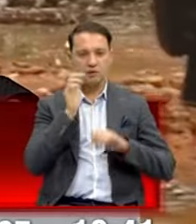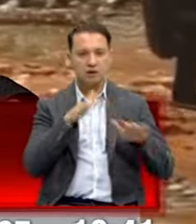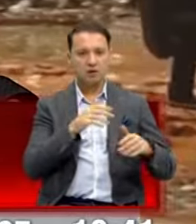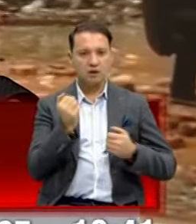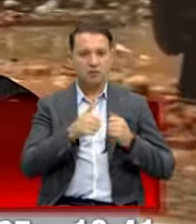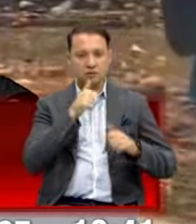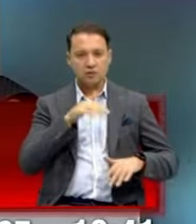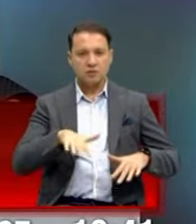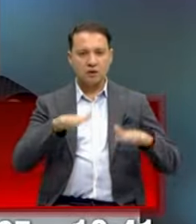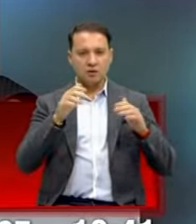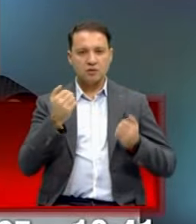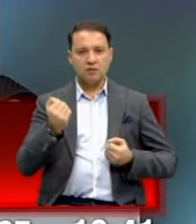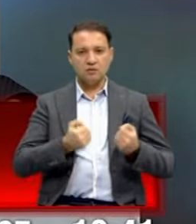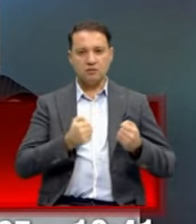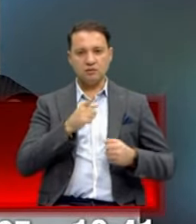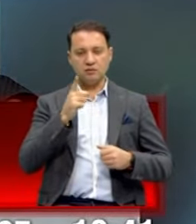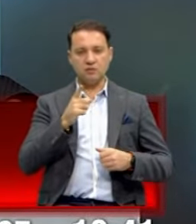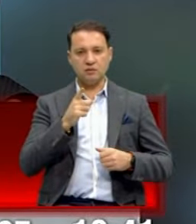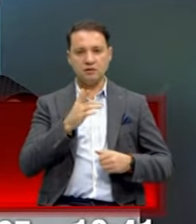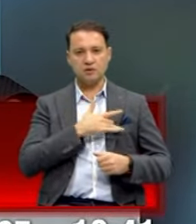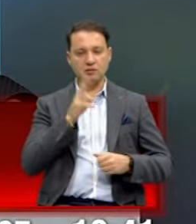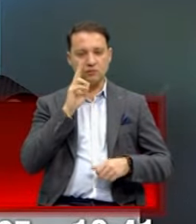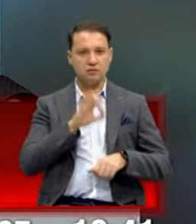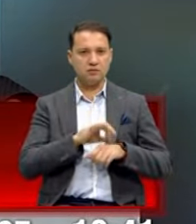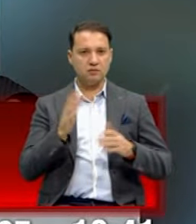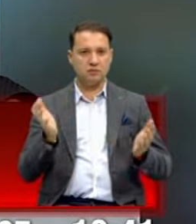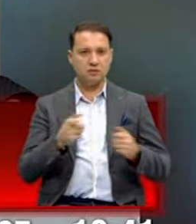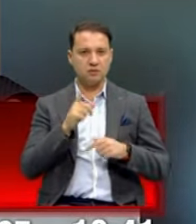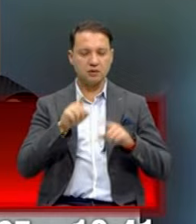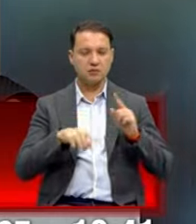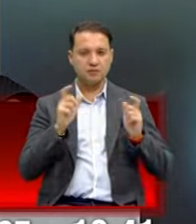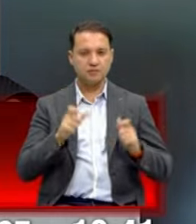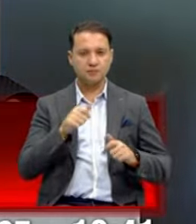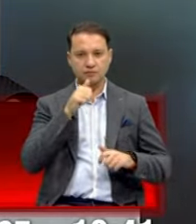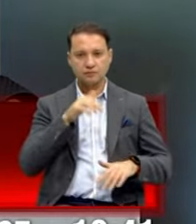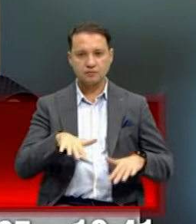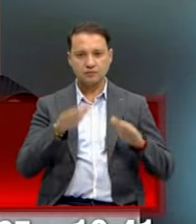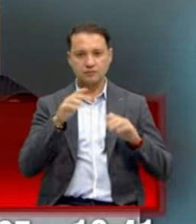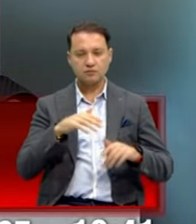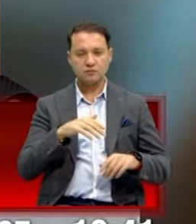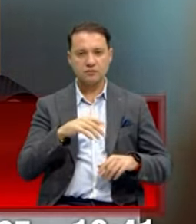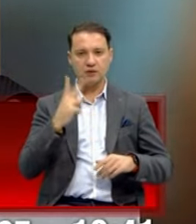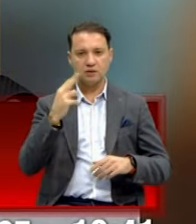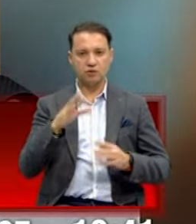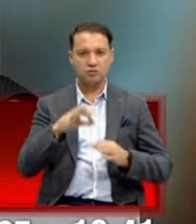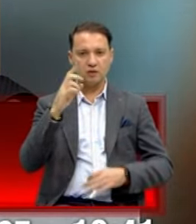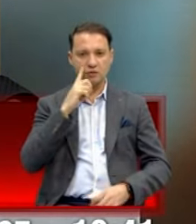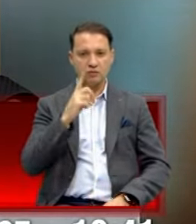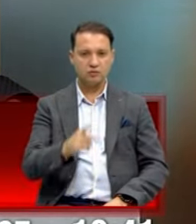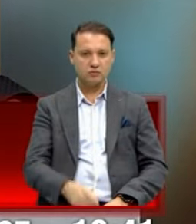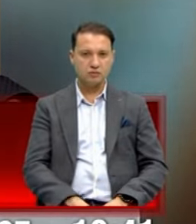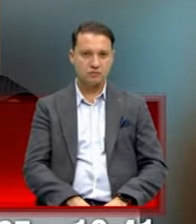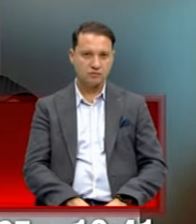araçları suya gömülen sürücüler canlarını son anda kurtardı. Kimi yerlerde biriken suyun boyu 2,5 metreye